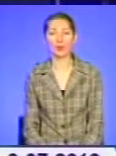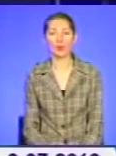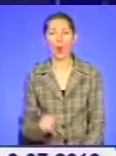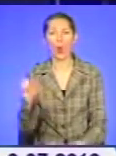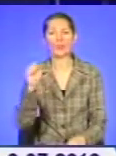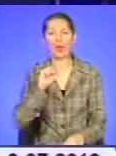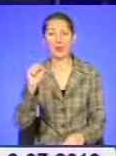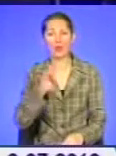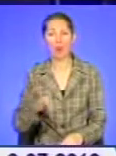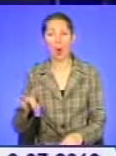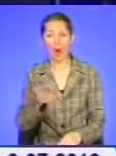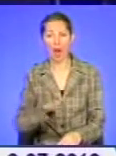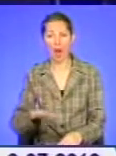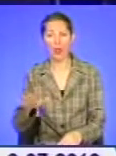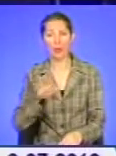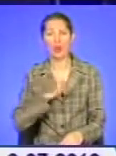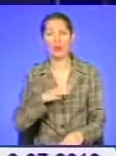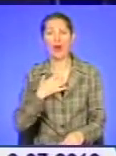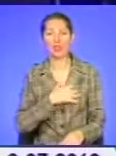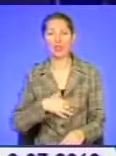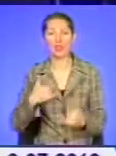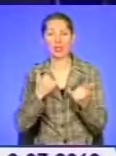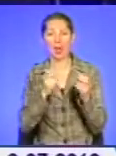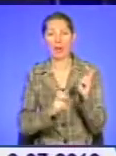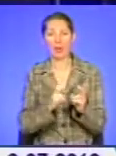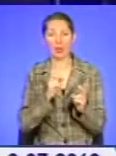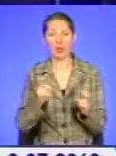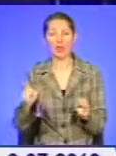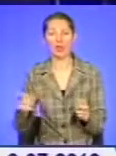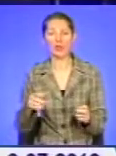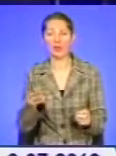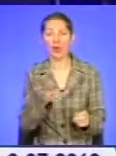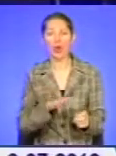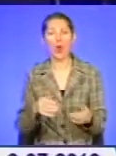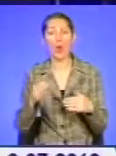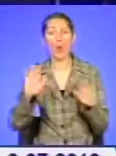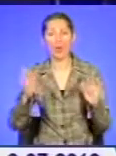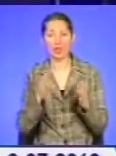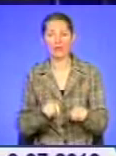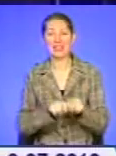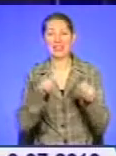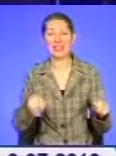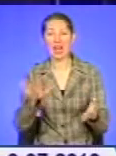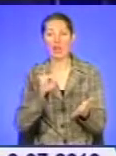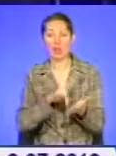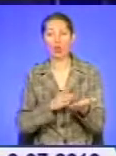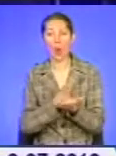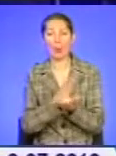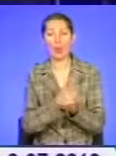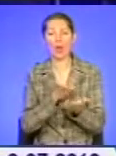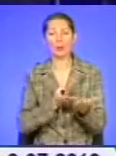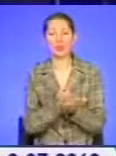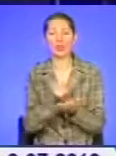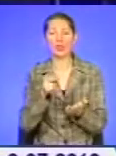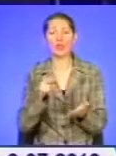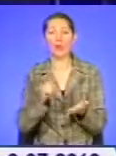У Теребовлянському районі відбулася важлива для підприємців краю подія – відкриття центру обслуговування платників податків. Таких